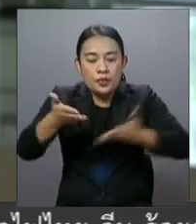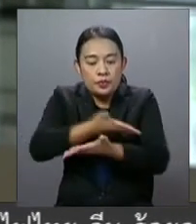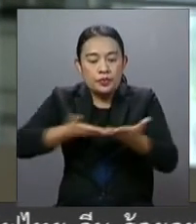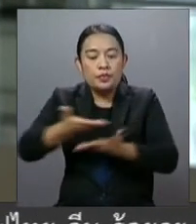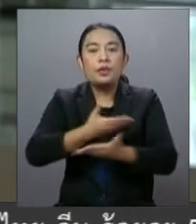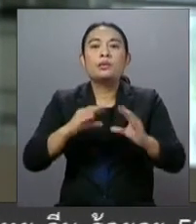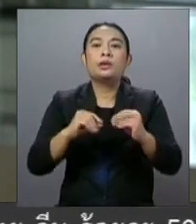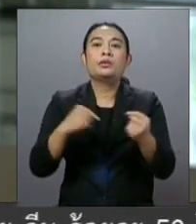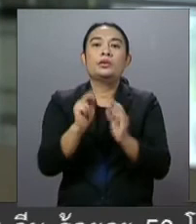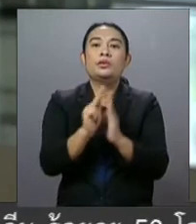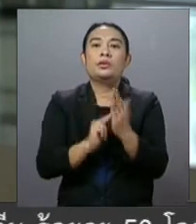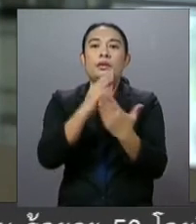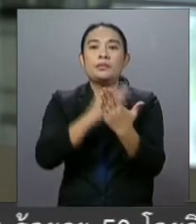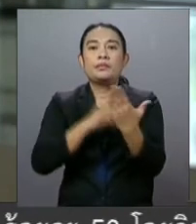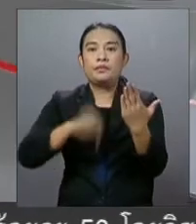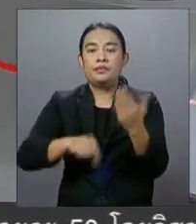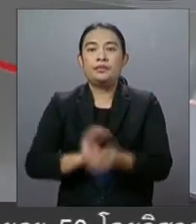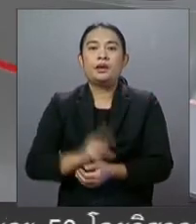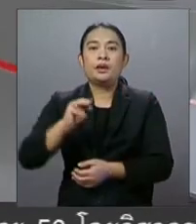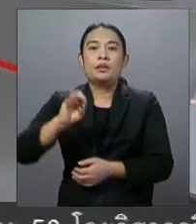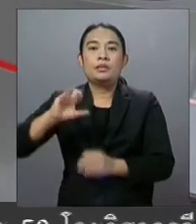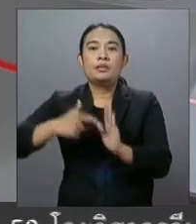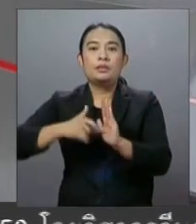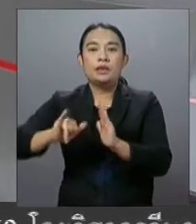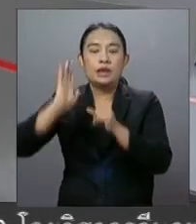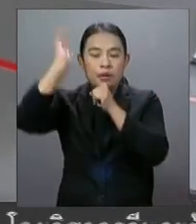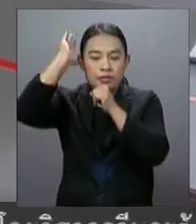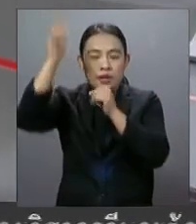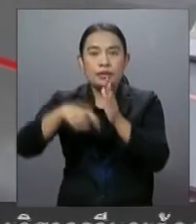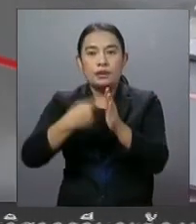กฎหมายชาวบบนี้โดยในมชัยวิจุพัธ์ เร่มไทลงหลกการได้เหุผแล้ครับค่ะ ขบคุมากคะ คุสาญญาตร